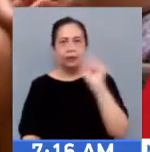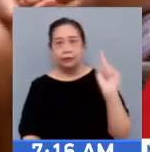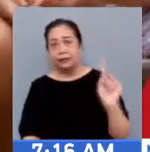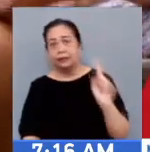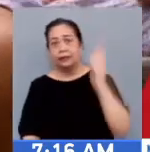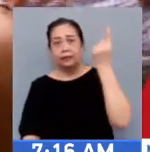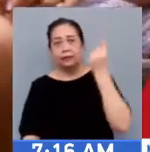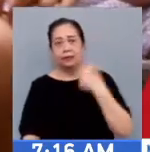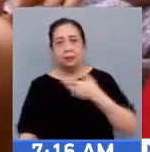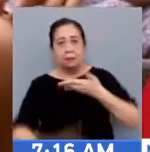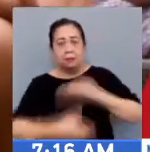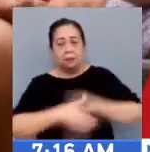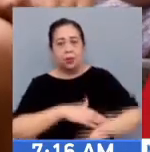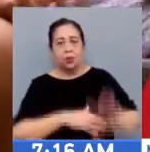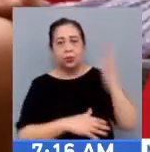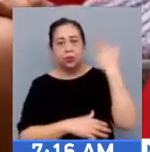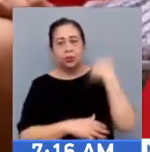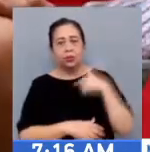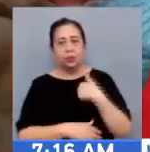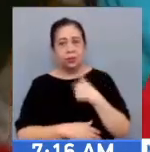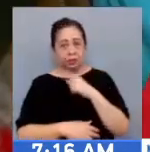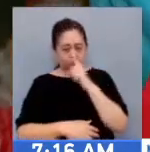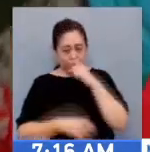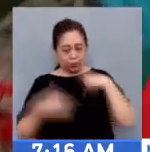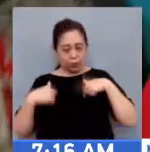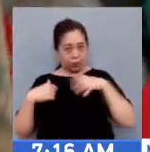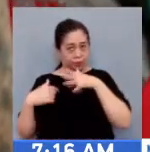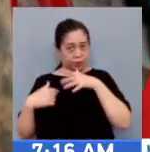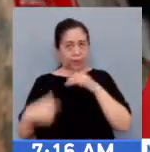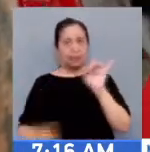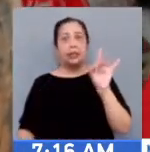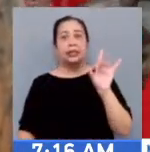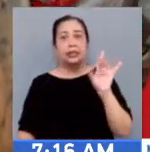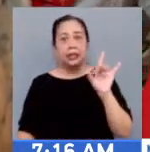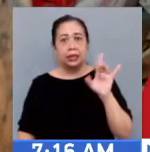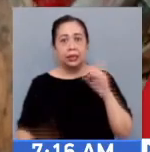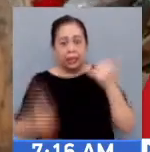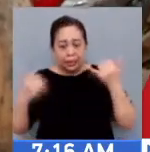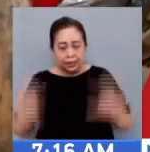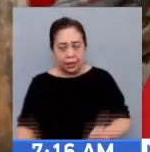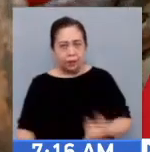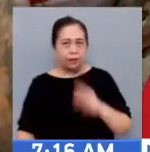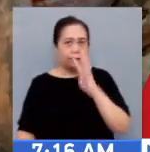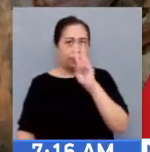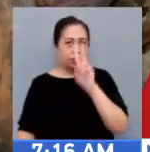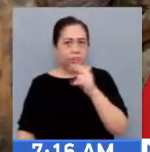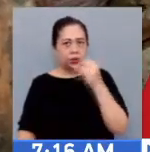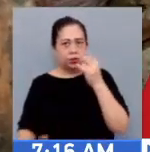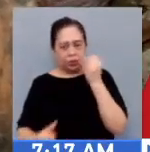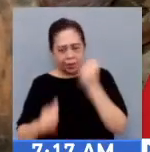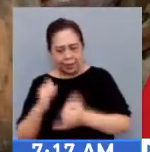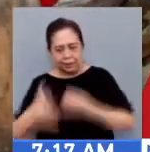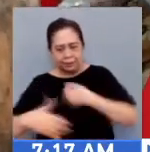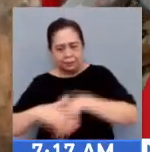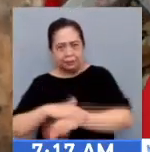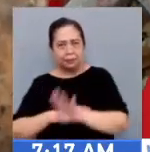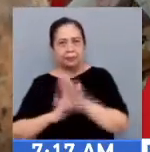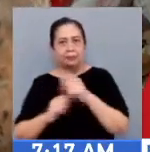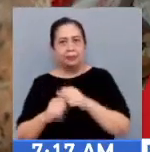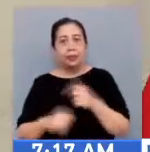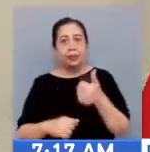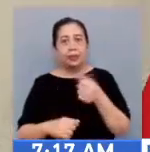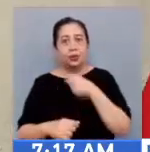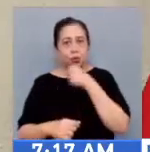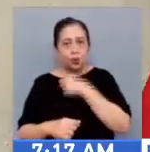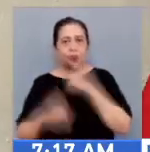ipinanganak niya noong 18 taong gulang siya. 42 years old naman siya nang isilang ang bunso na 10 taong gulang na